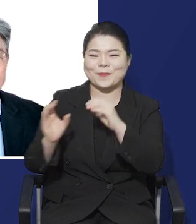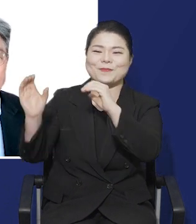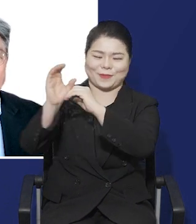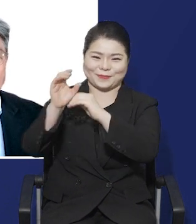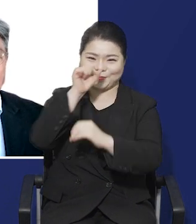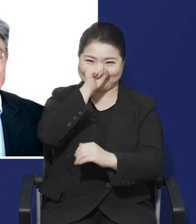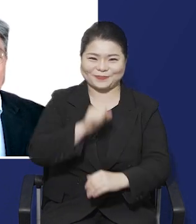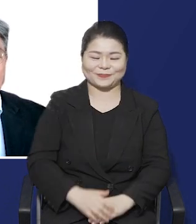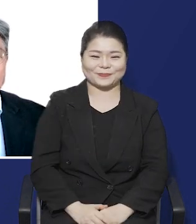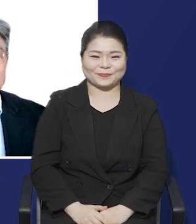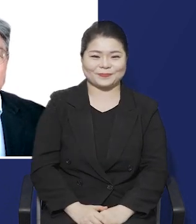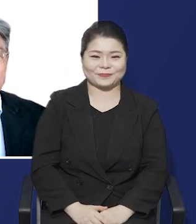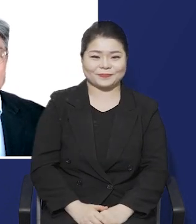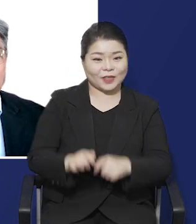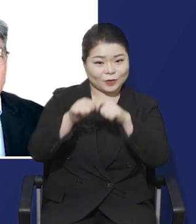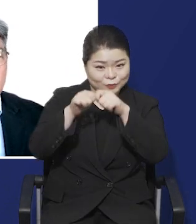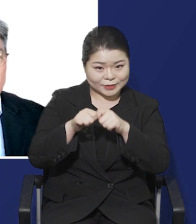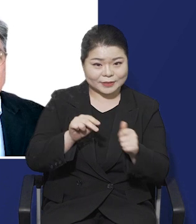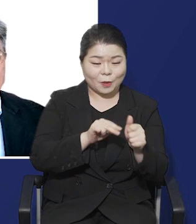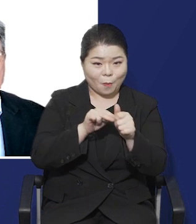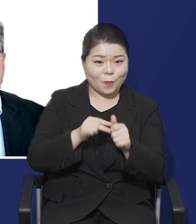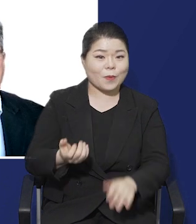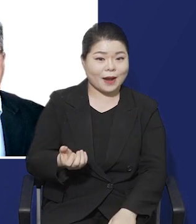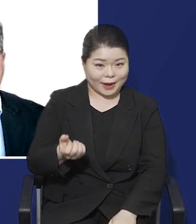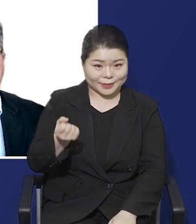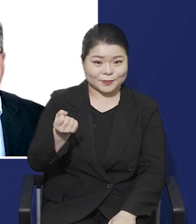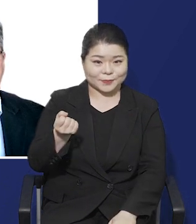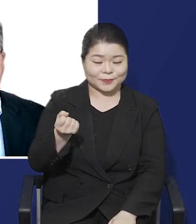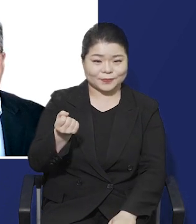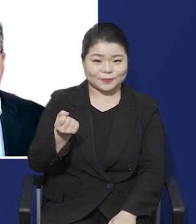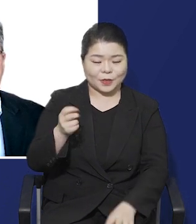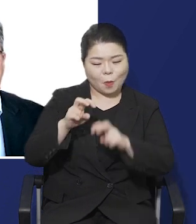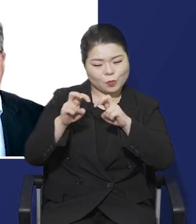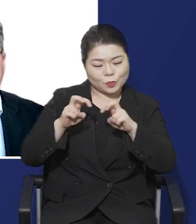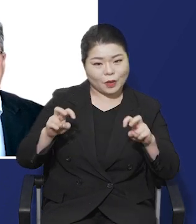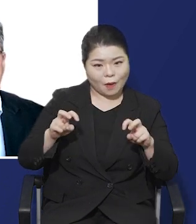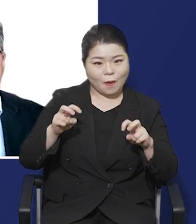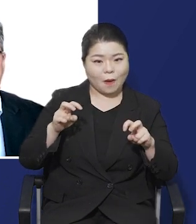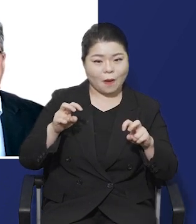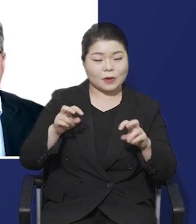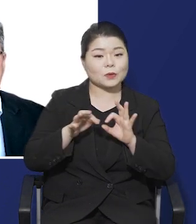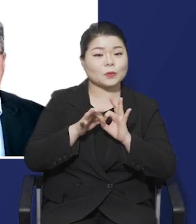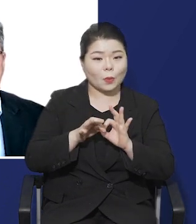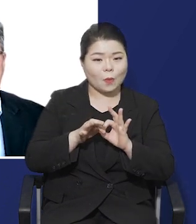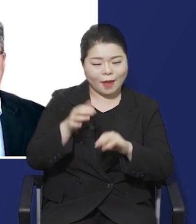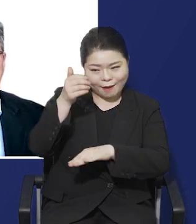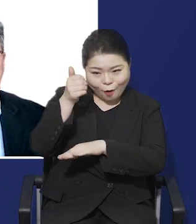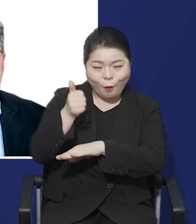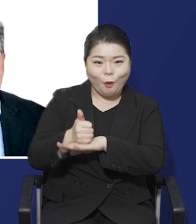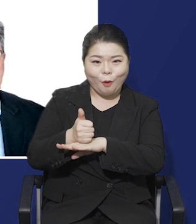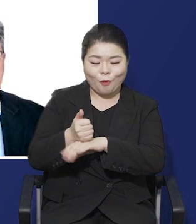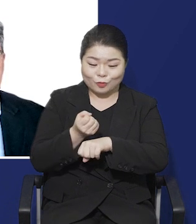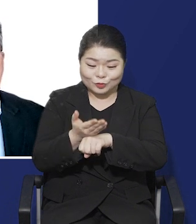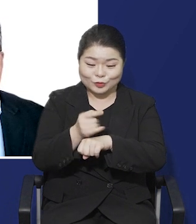같습니다. 이렇게 구체적인 정보에 입각해서 분석을 하면 분석을 통해 최종적으로